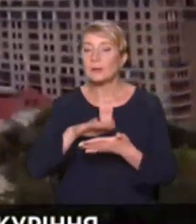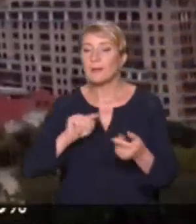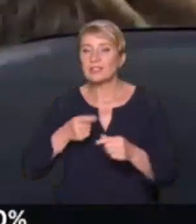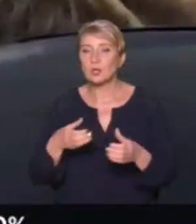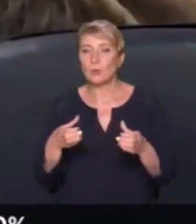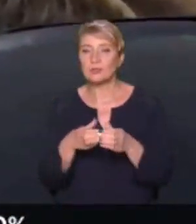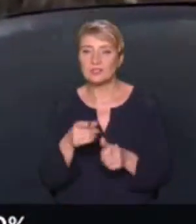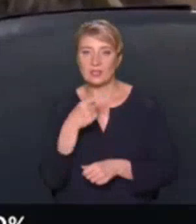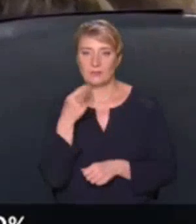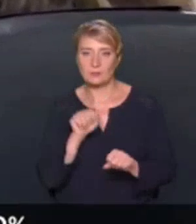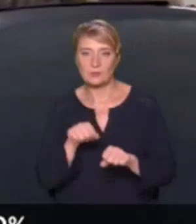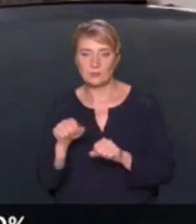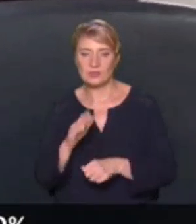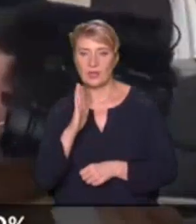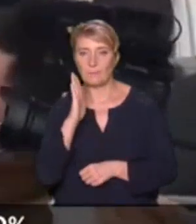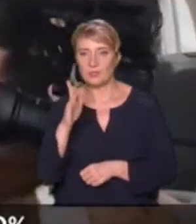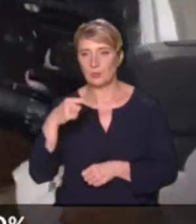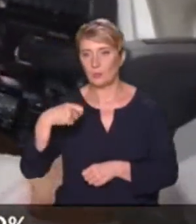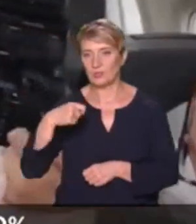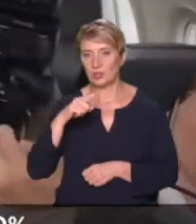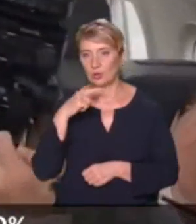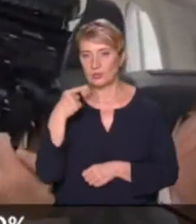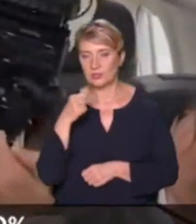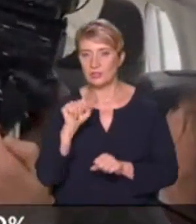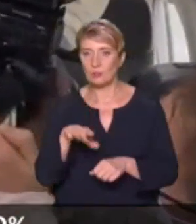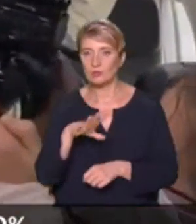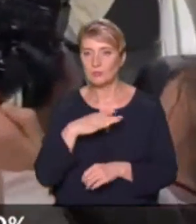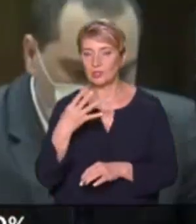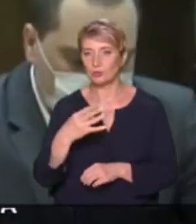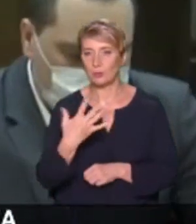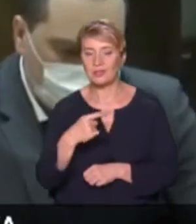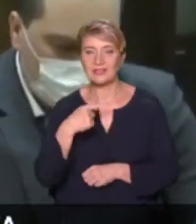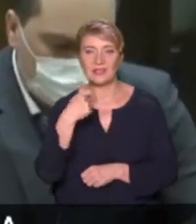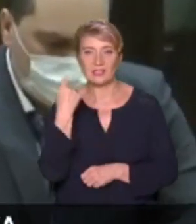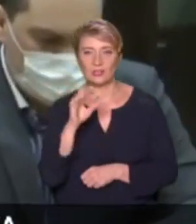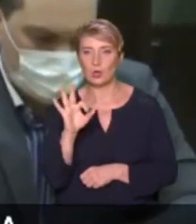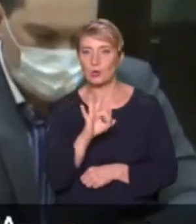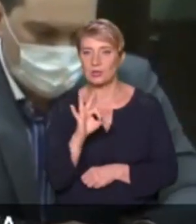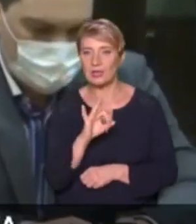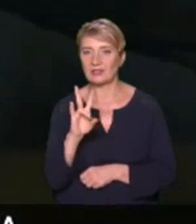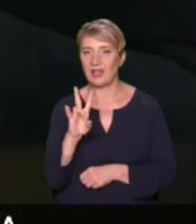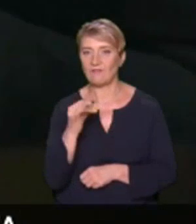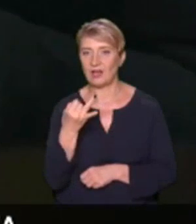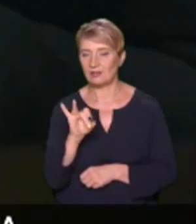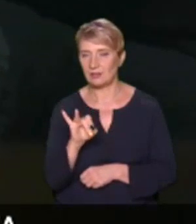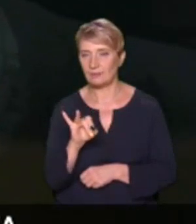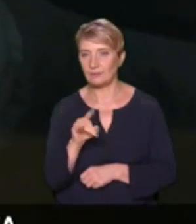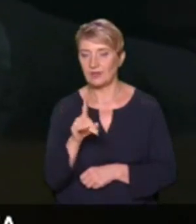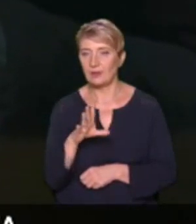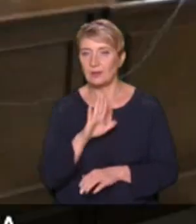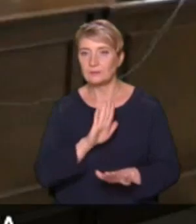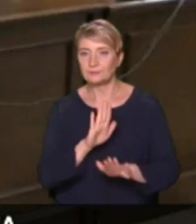опозиціонерів? Кажуть, можливим майбутнім президентом Росії може бути 45-річний Олексій Навальний. Щоправда, він наразі